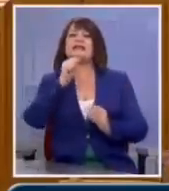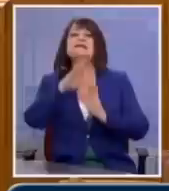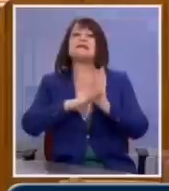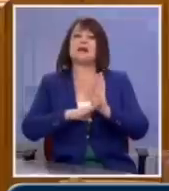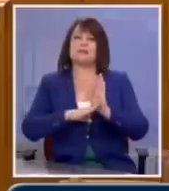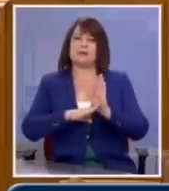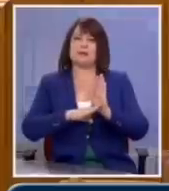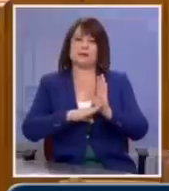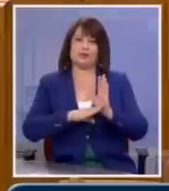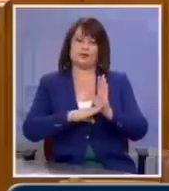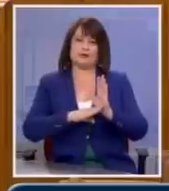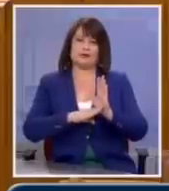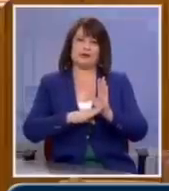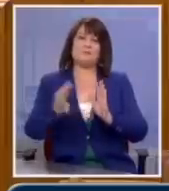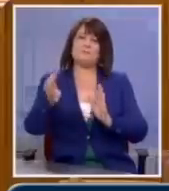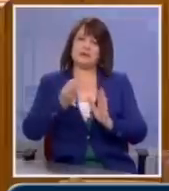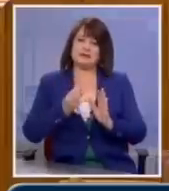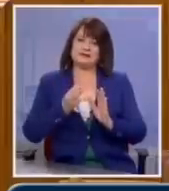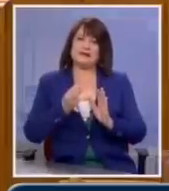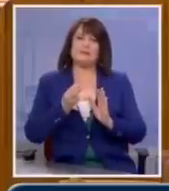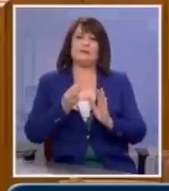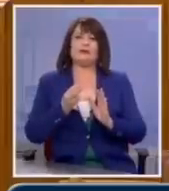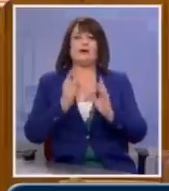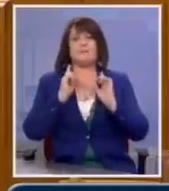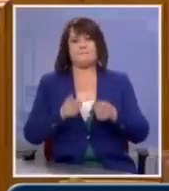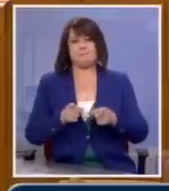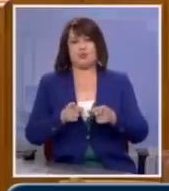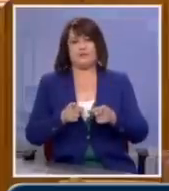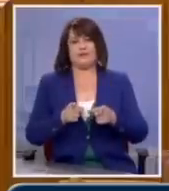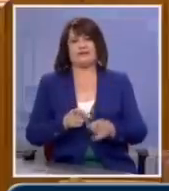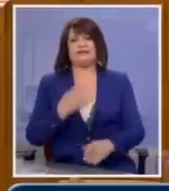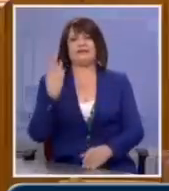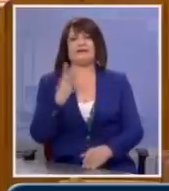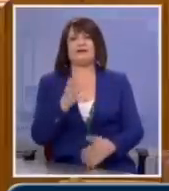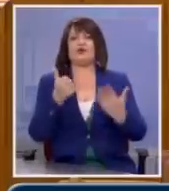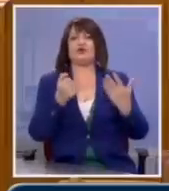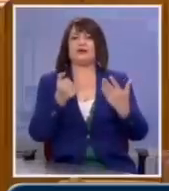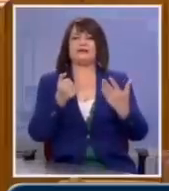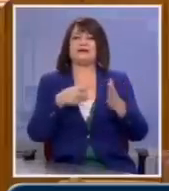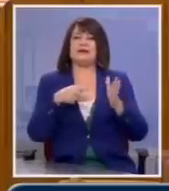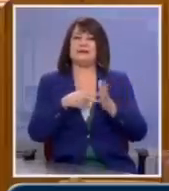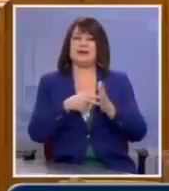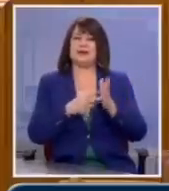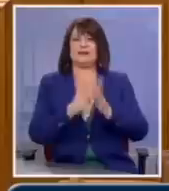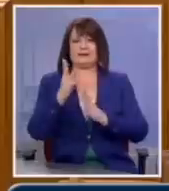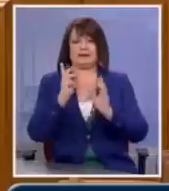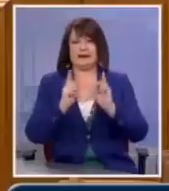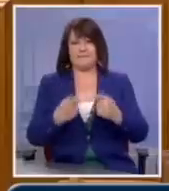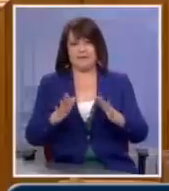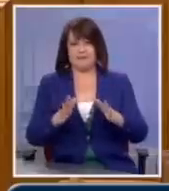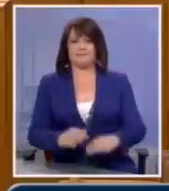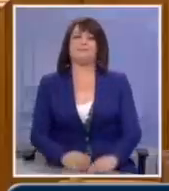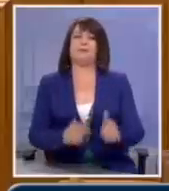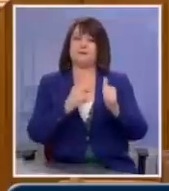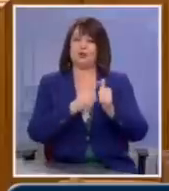αντισυνταγματικότητα όπως την όρισε η απόφαση 460 του 2013. Το